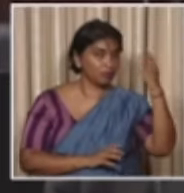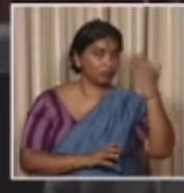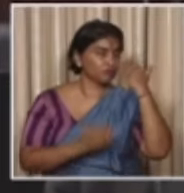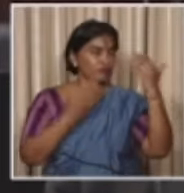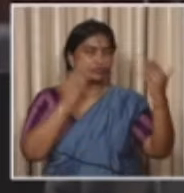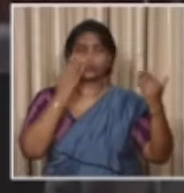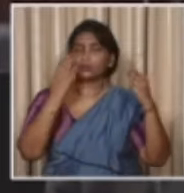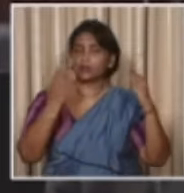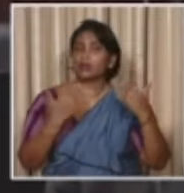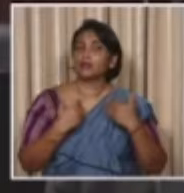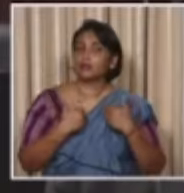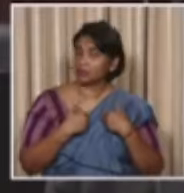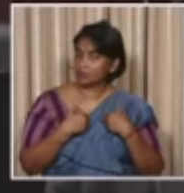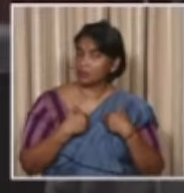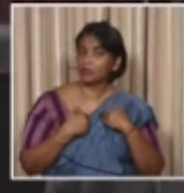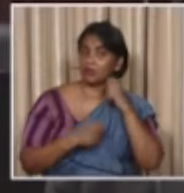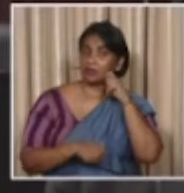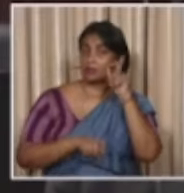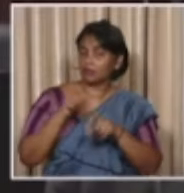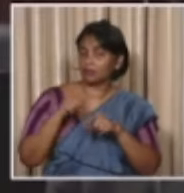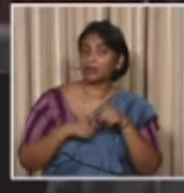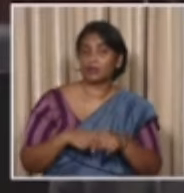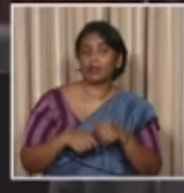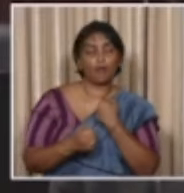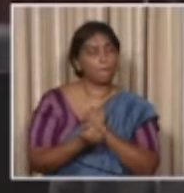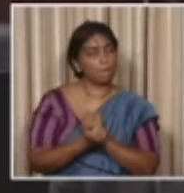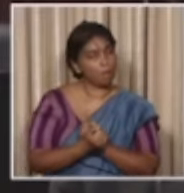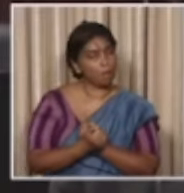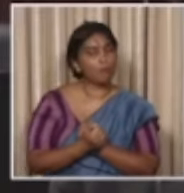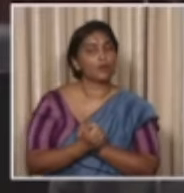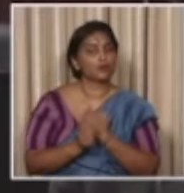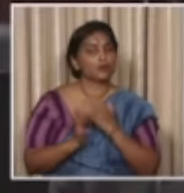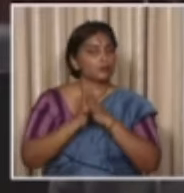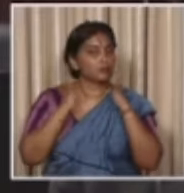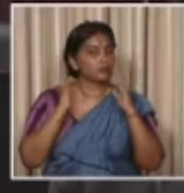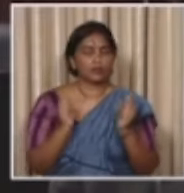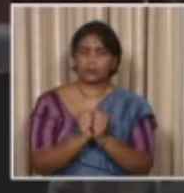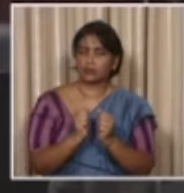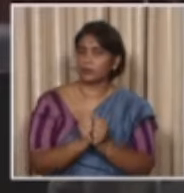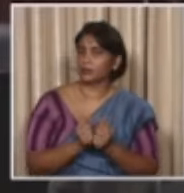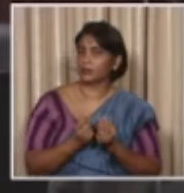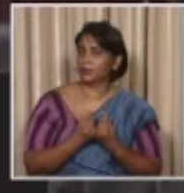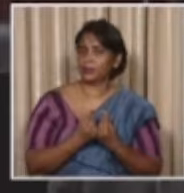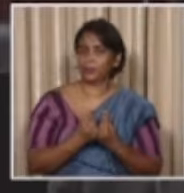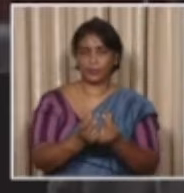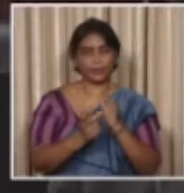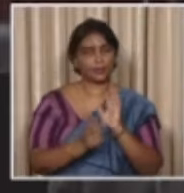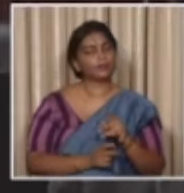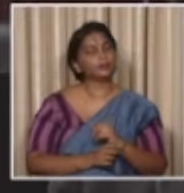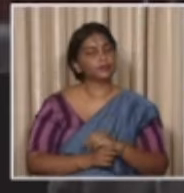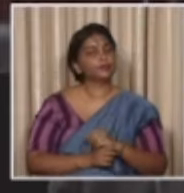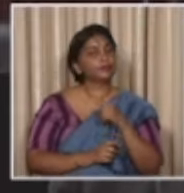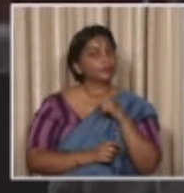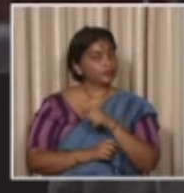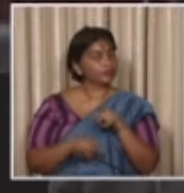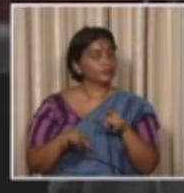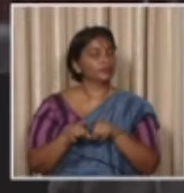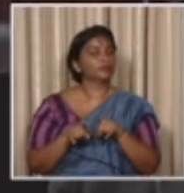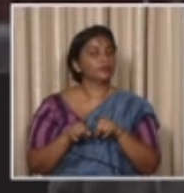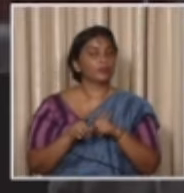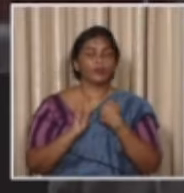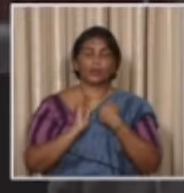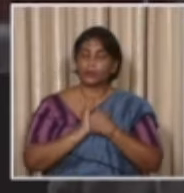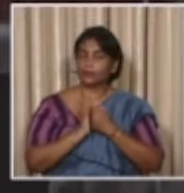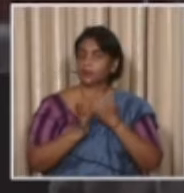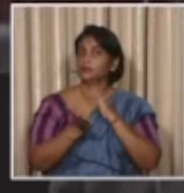සාපේක්ෂව බලද්දී අපේ නිලධාරීන්, අපේ පොලිසිය අතිශයින්ම කාර්යක්ෂමව කටයුතු කරලා තියෙනවා. එහෙමනම් යුක්තිය